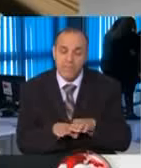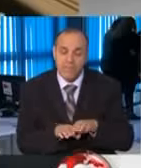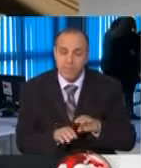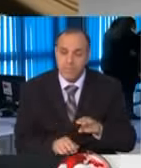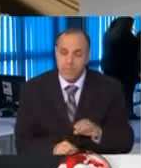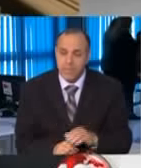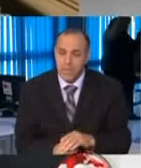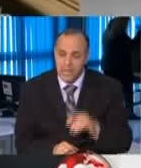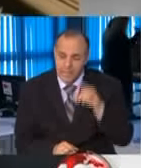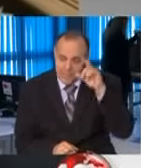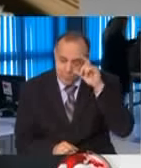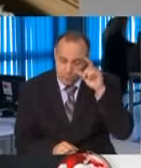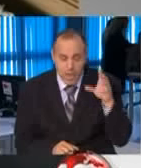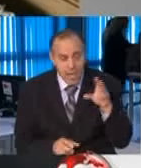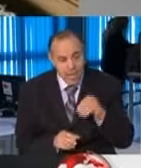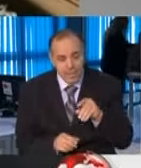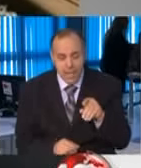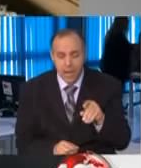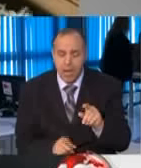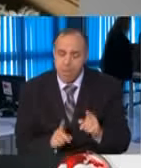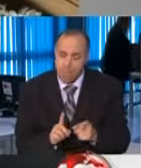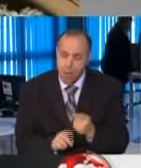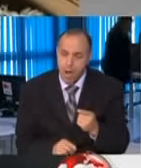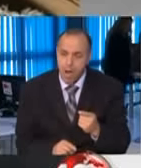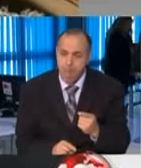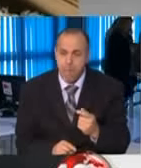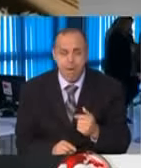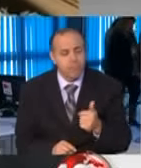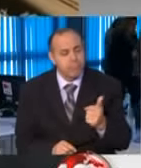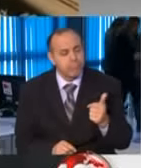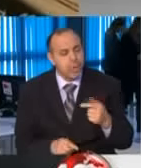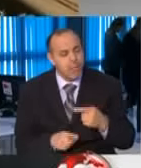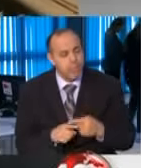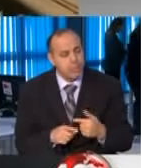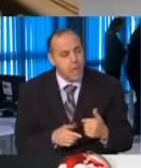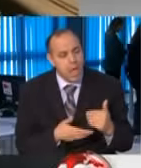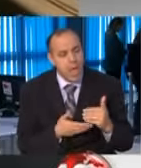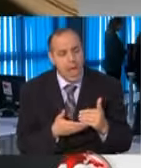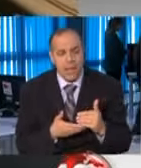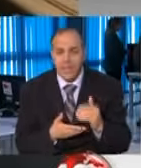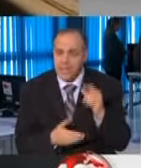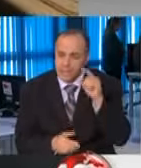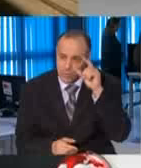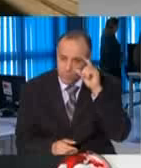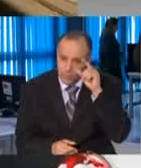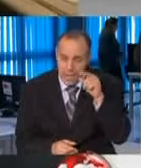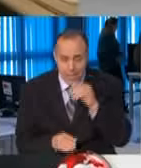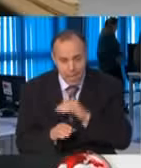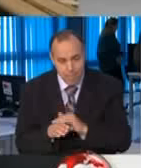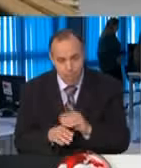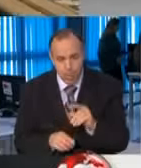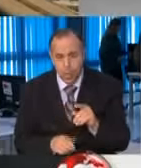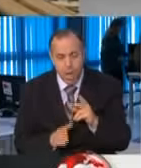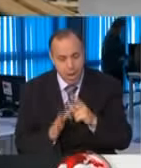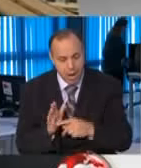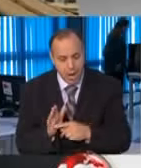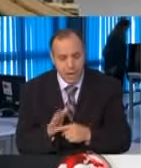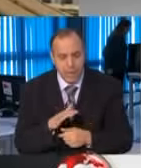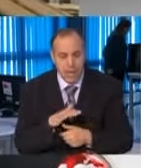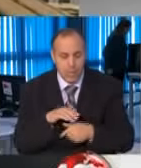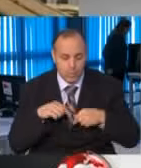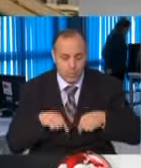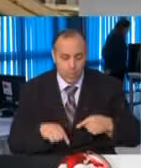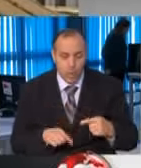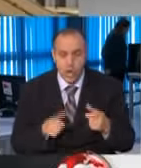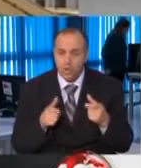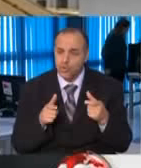من بين الجهات المعنيه بالتمييز الايجابي لفائدتها، ويندرج في هذا السياق قرار السيد رئيس الحكومه